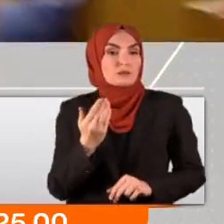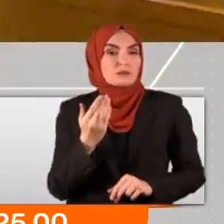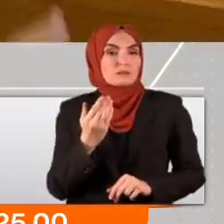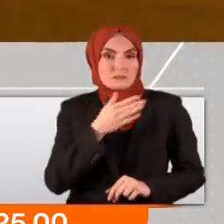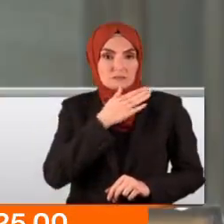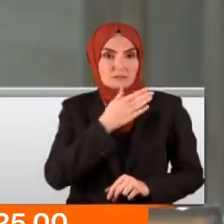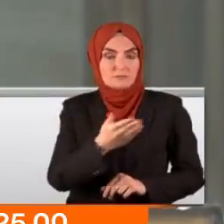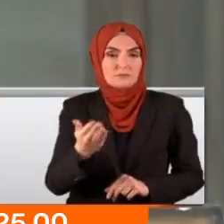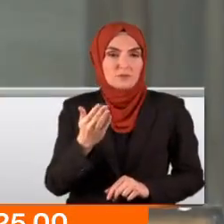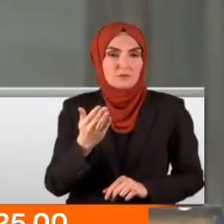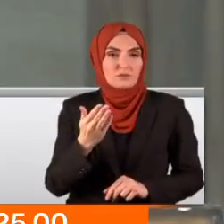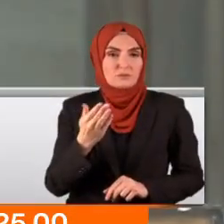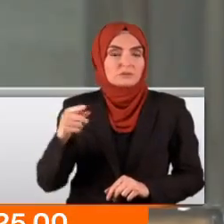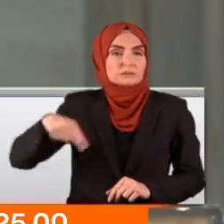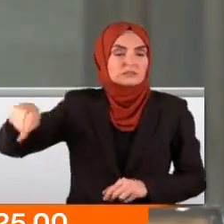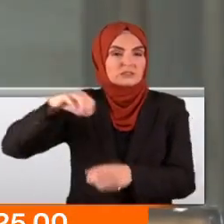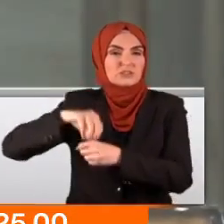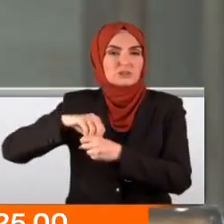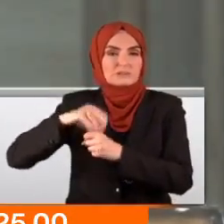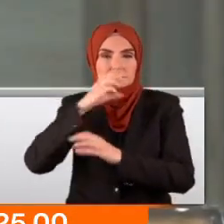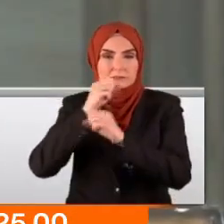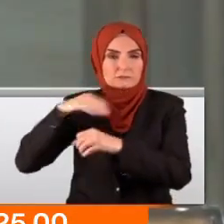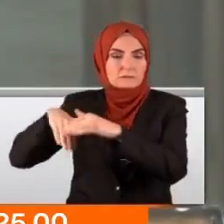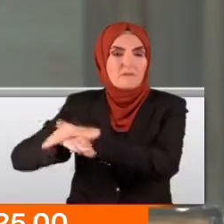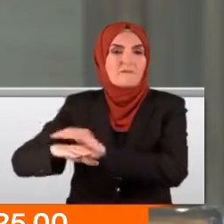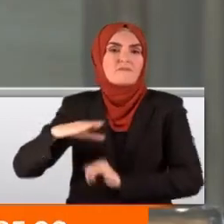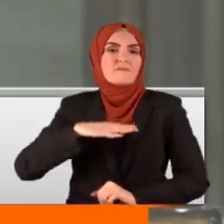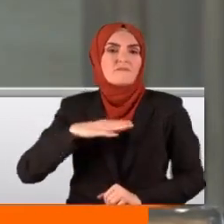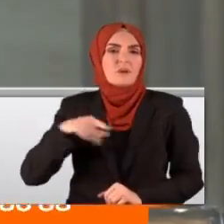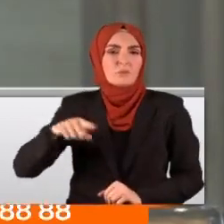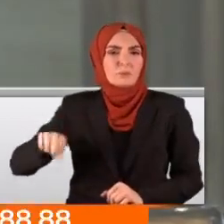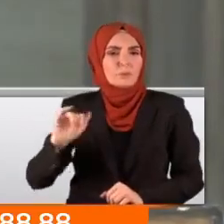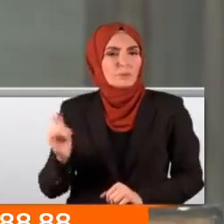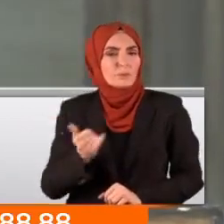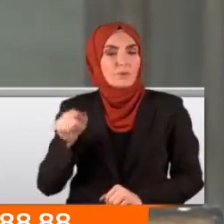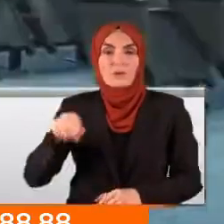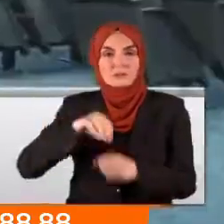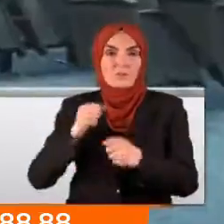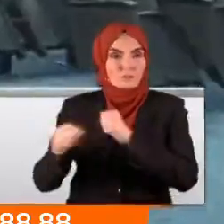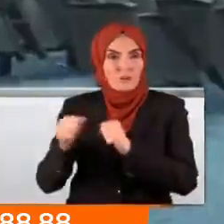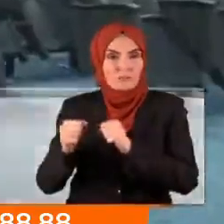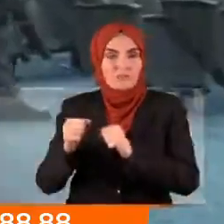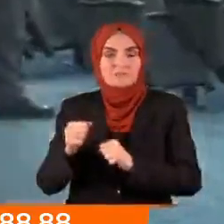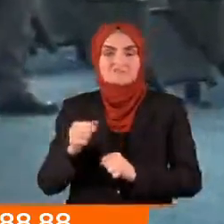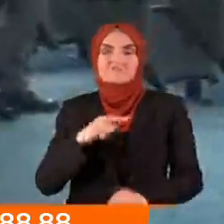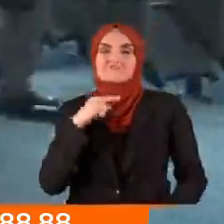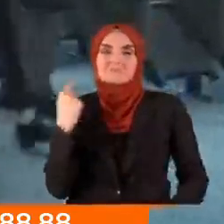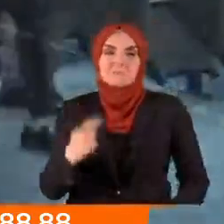Soros'lar, onlar bunlar içeride pusulanmışlar ki, öyle bir hal almışlar ki orada bir mücadele vermeniz mümkün değil.